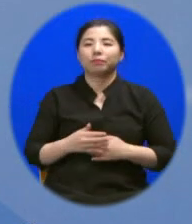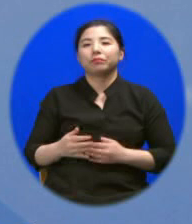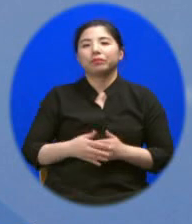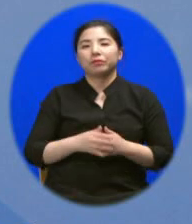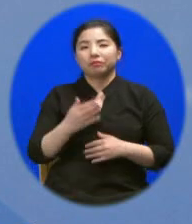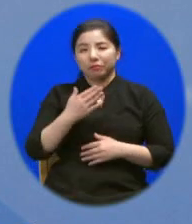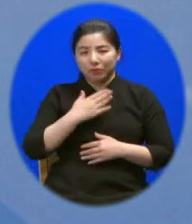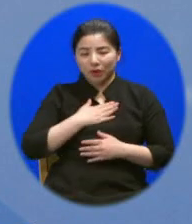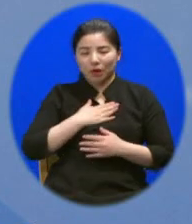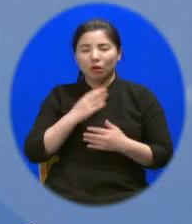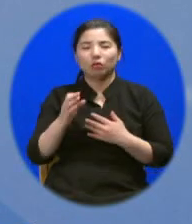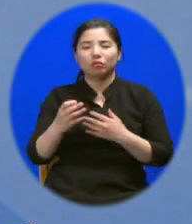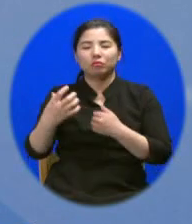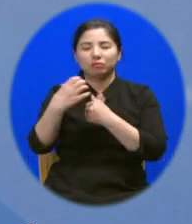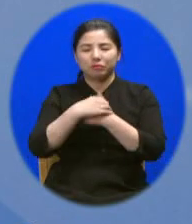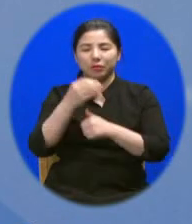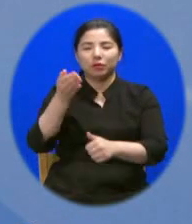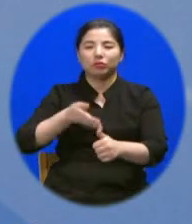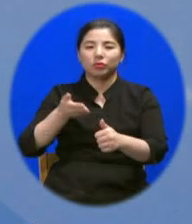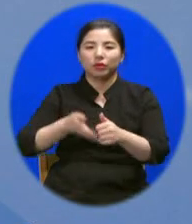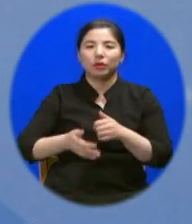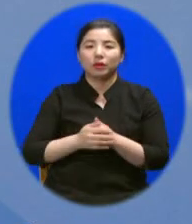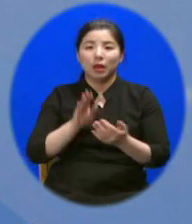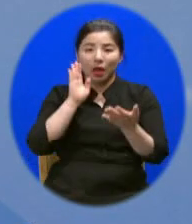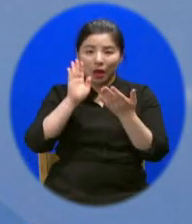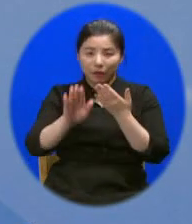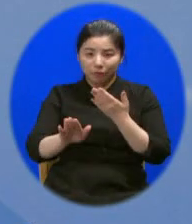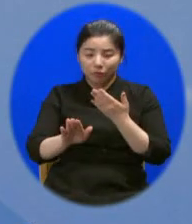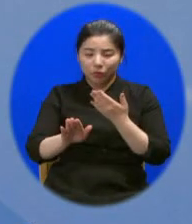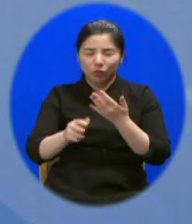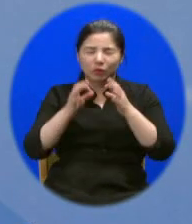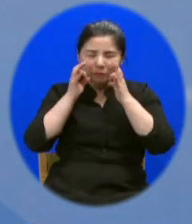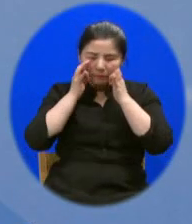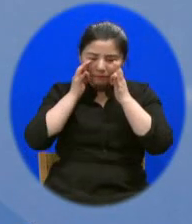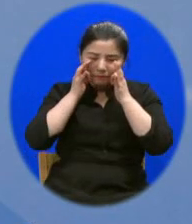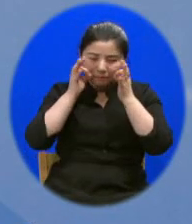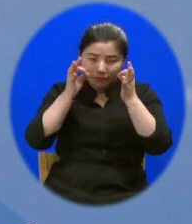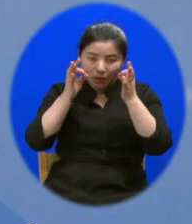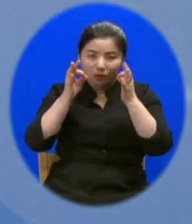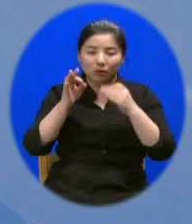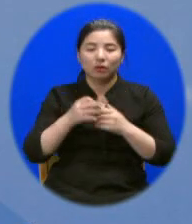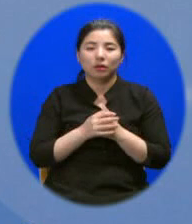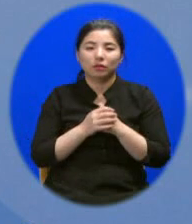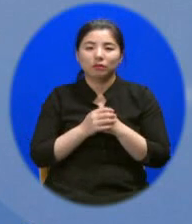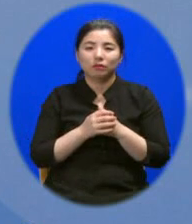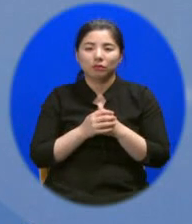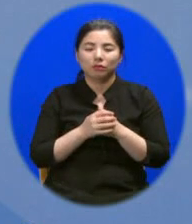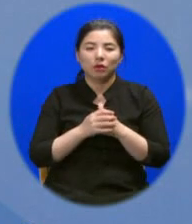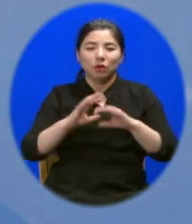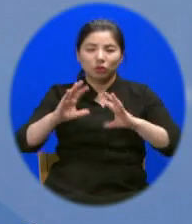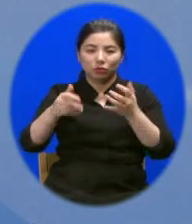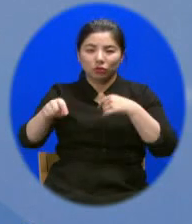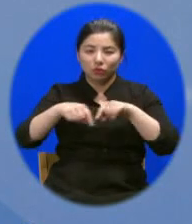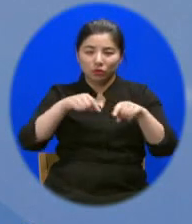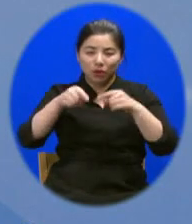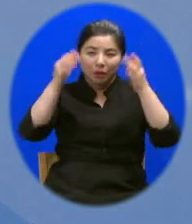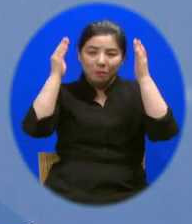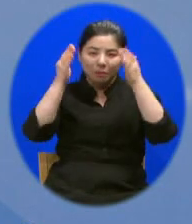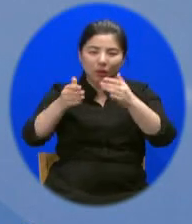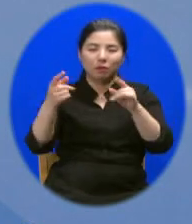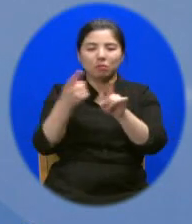대수 후보에게 맡겨 주십시오 앞으로 최선을 다해서 국정운영의 방향을